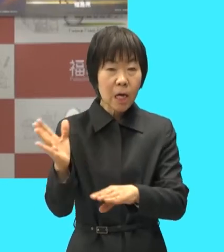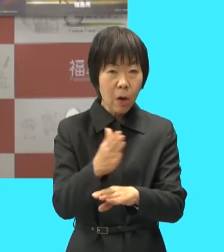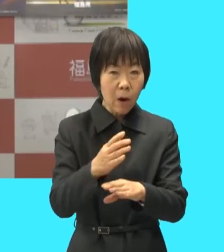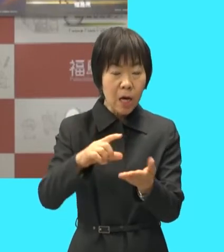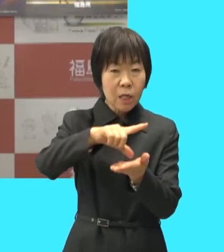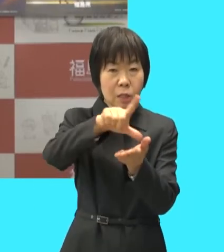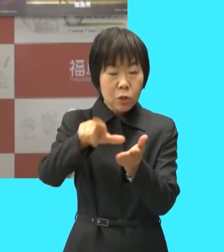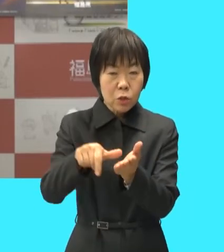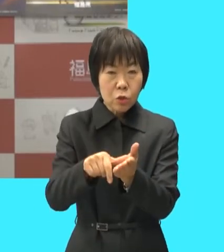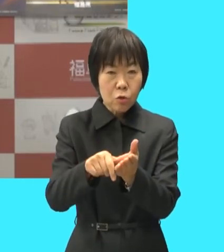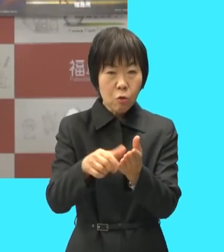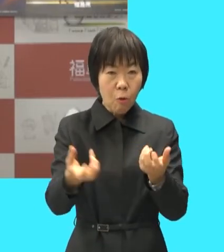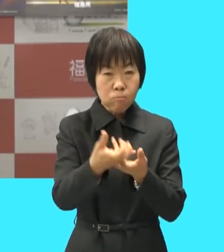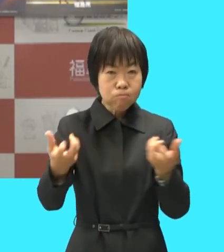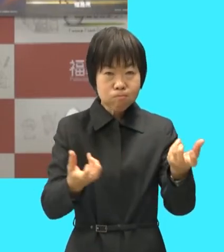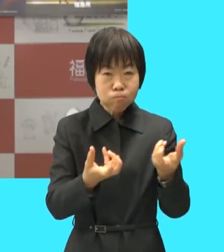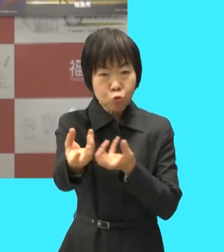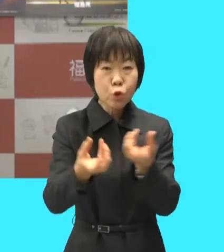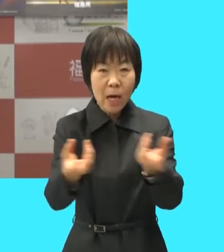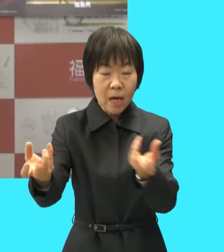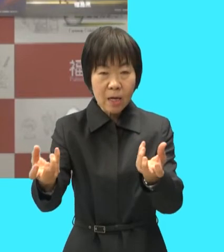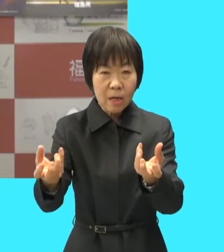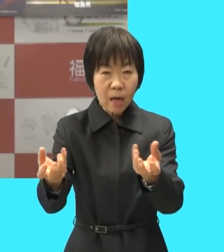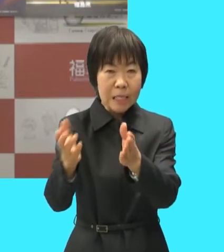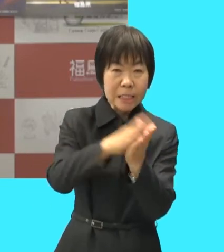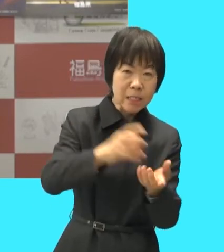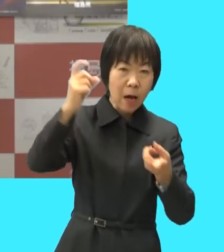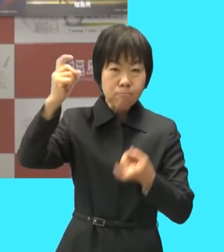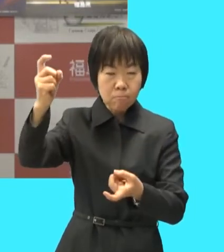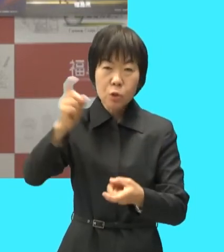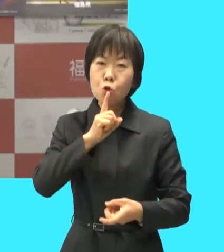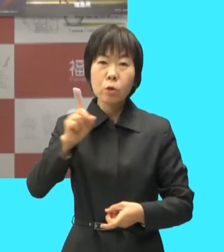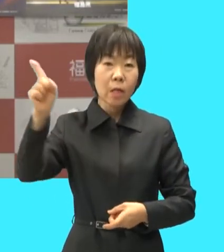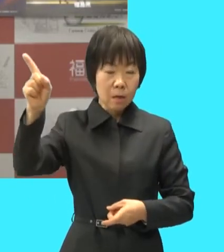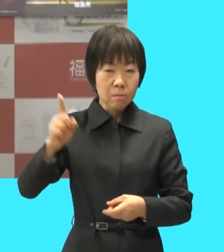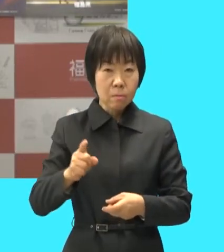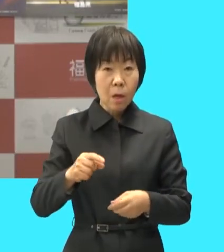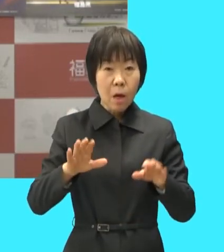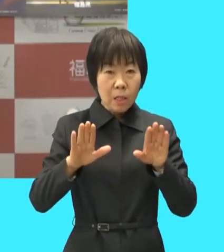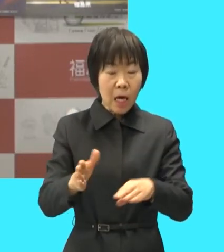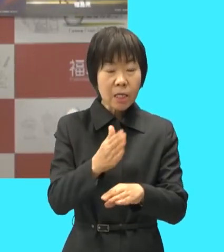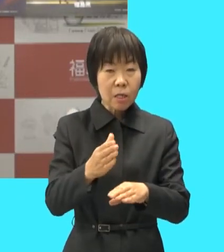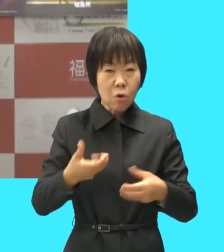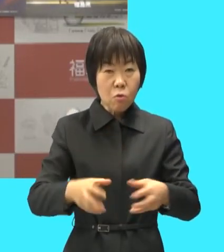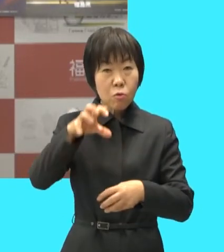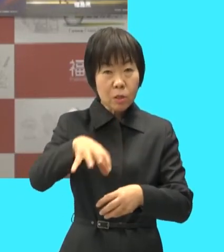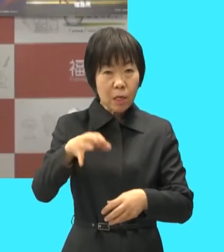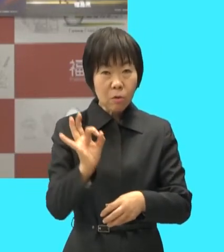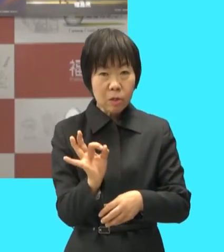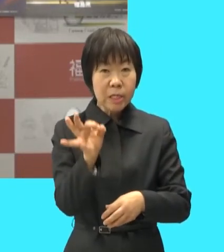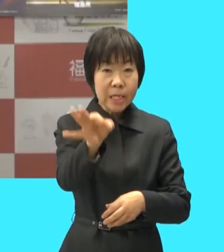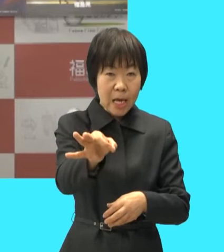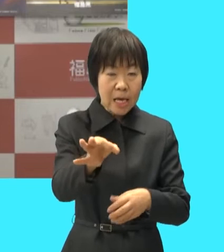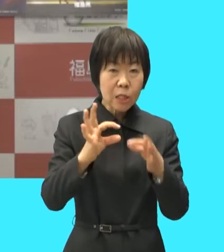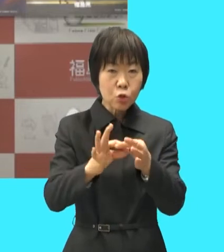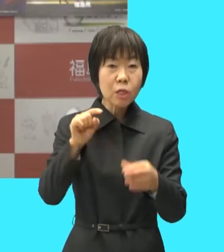に話が出ているんですけど、昨今その、まあ、あのふるさと納税一つにしてもですね、なんかこう、な